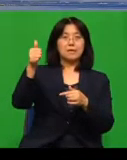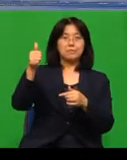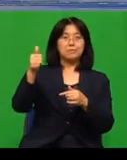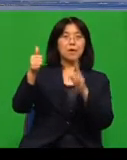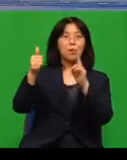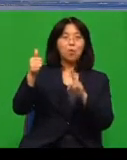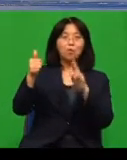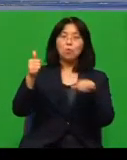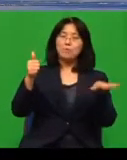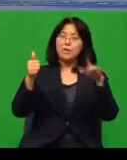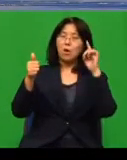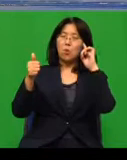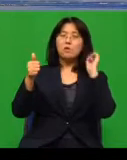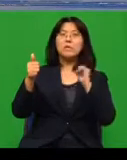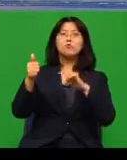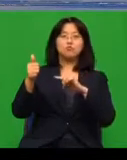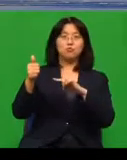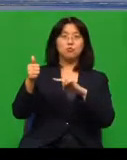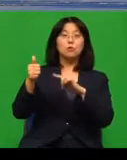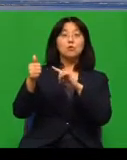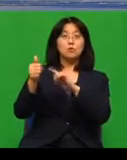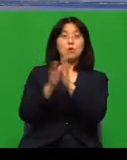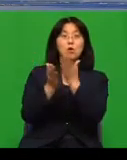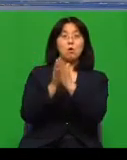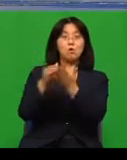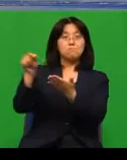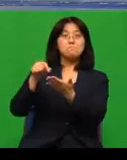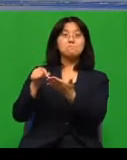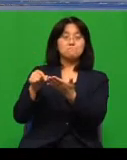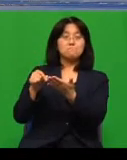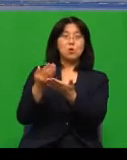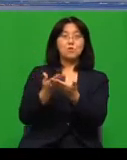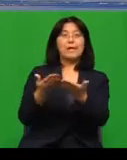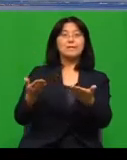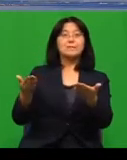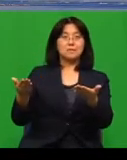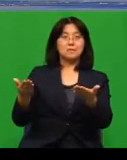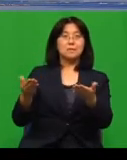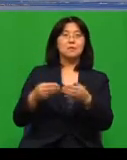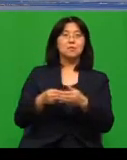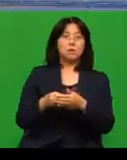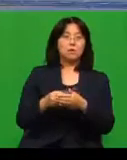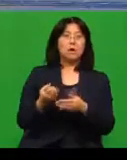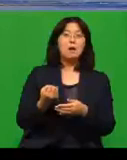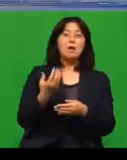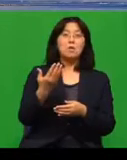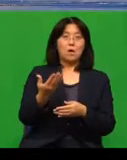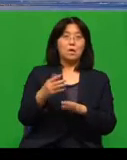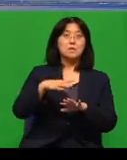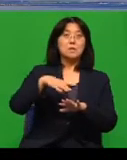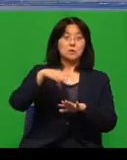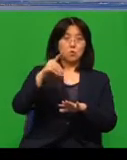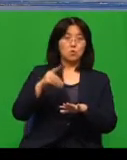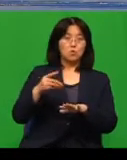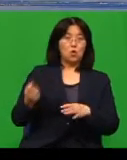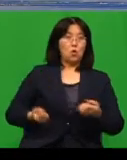わけで、この方のご著書なども展示したり、また令和最初の大相